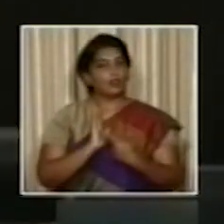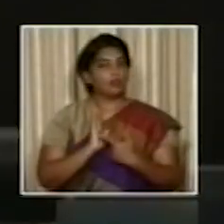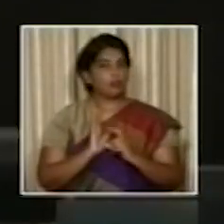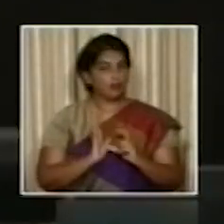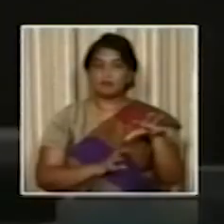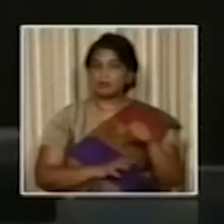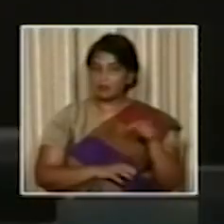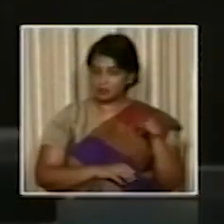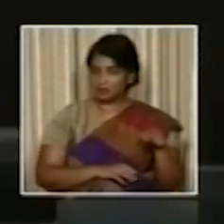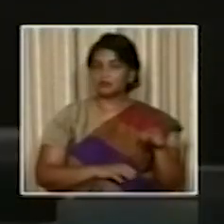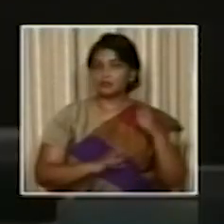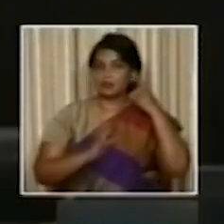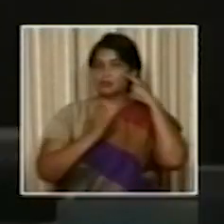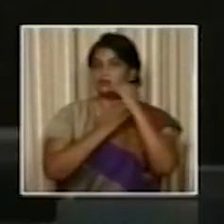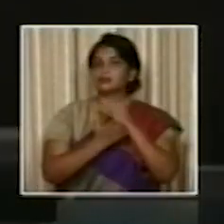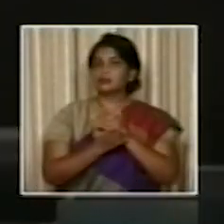அமையும்.